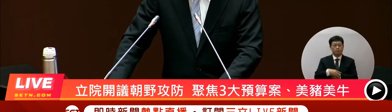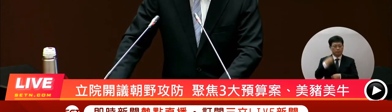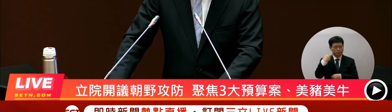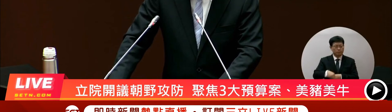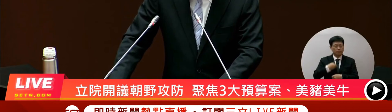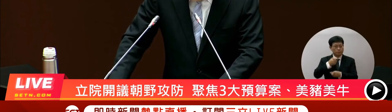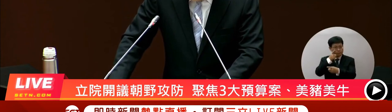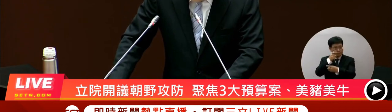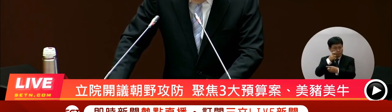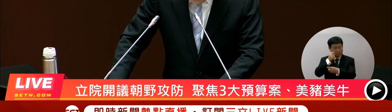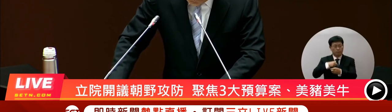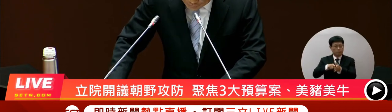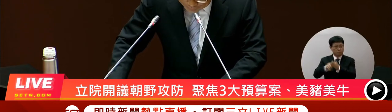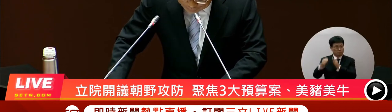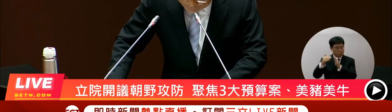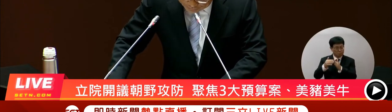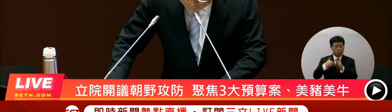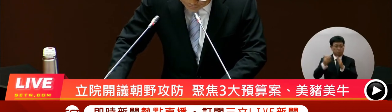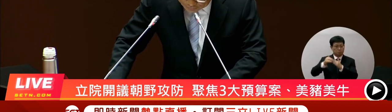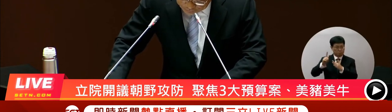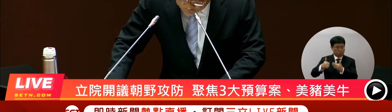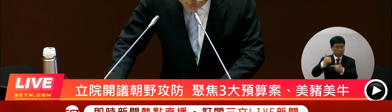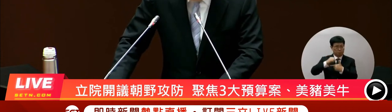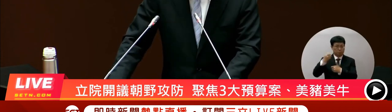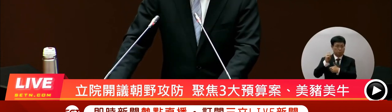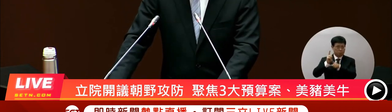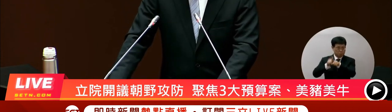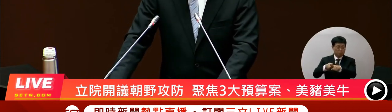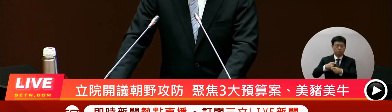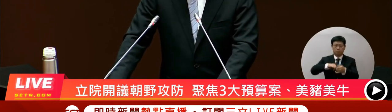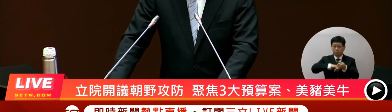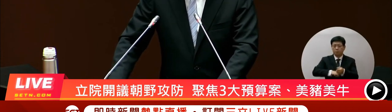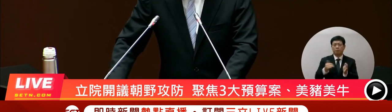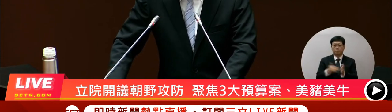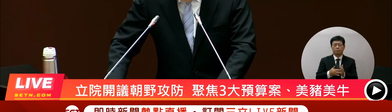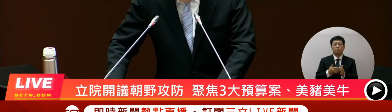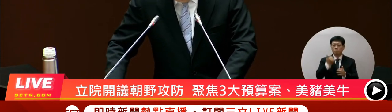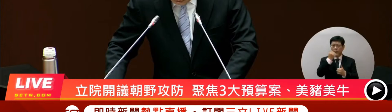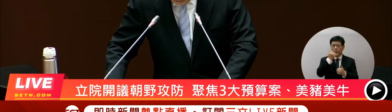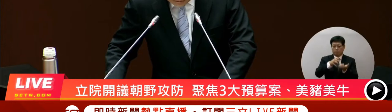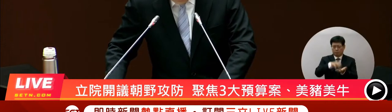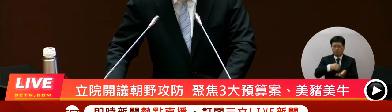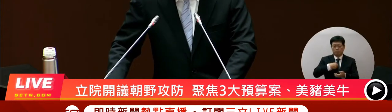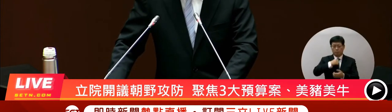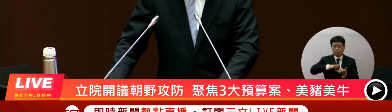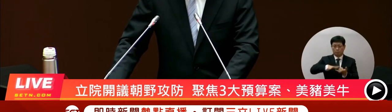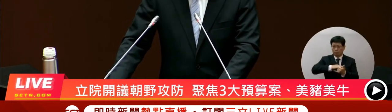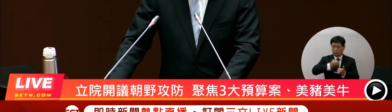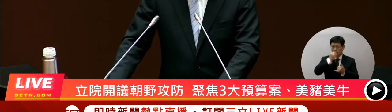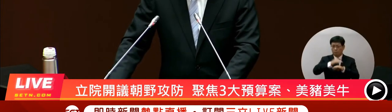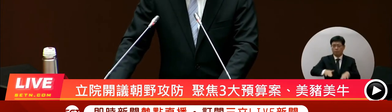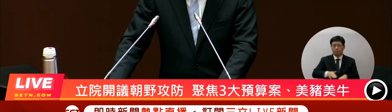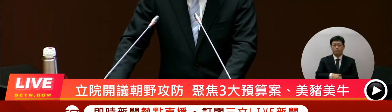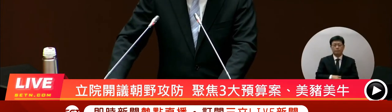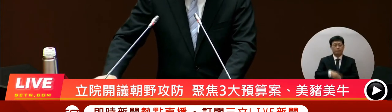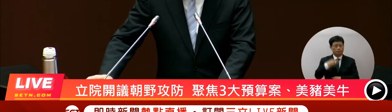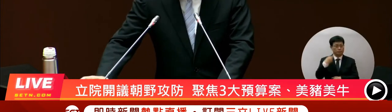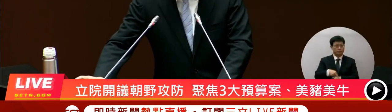酌专家学者建议而订定，足以确保国人食安。另